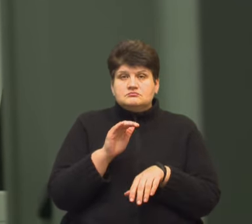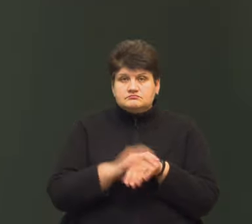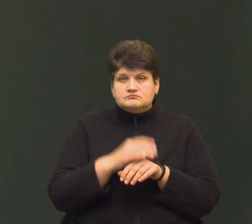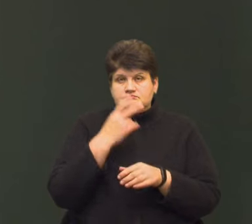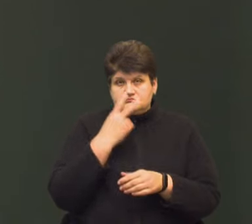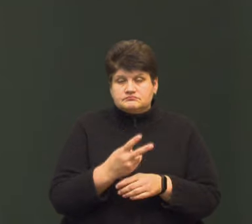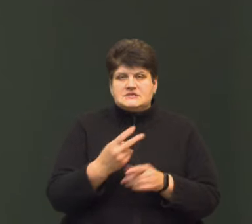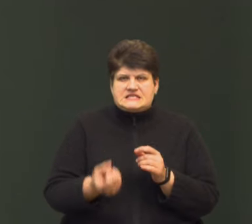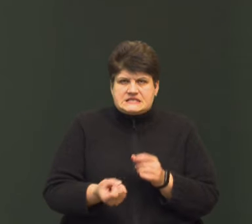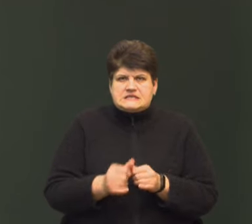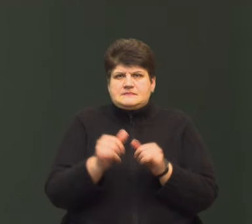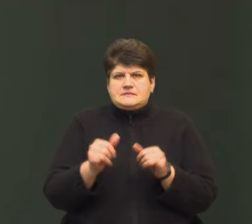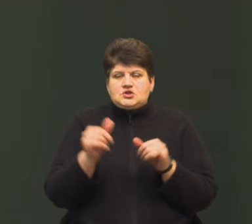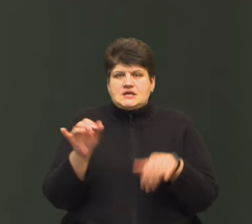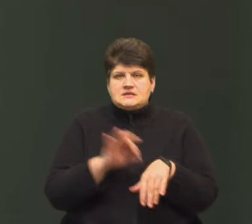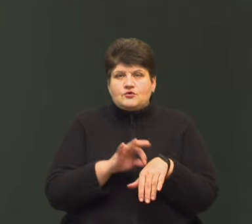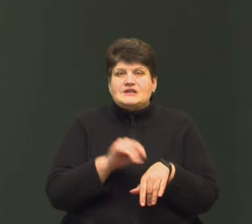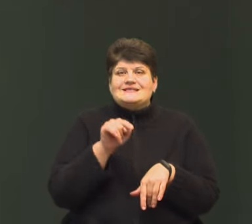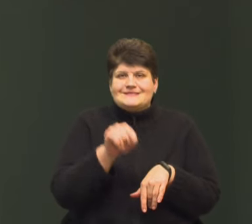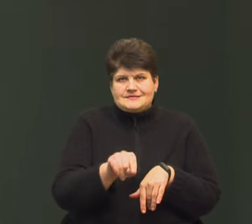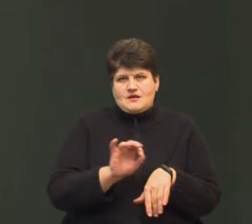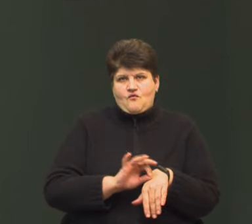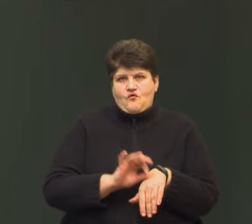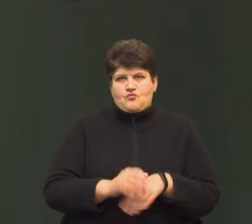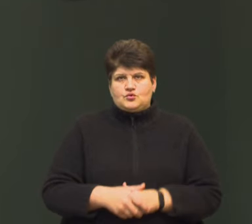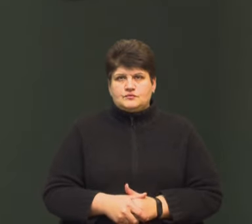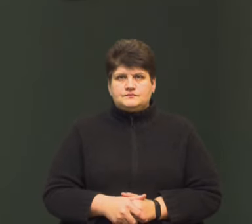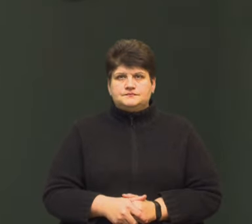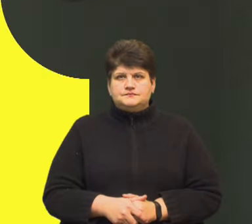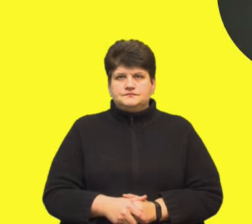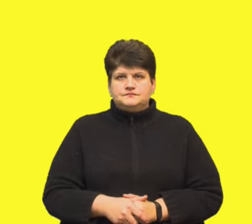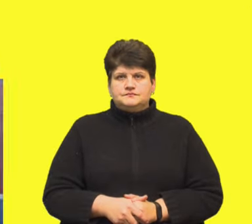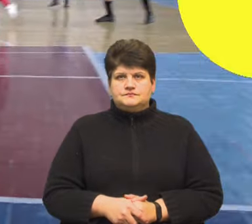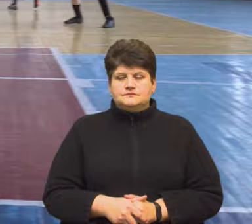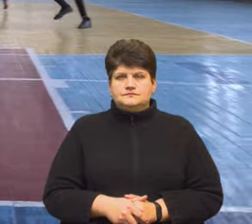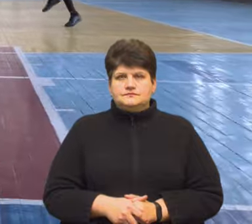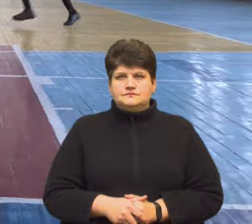захворювання цією недугою розповіла Оксана Чайчук